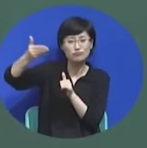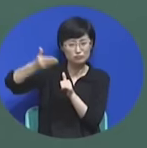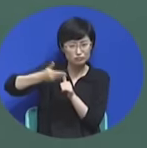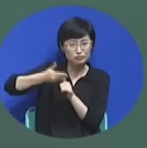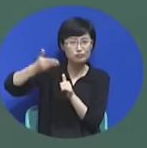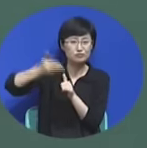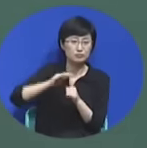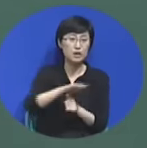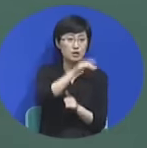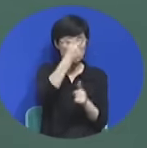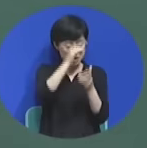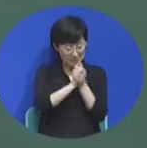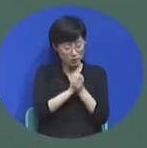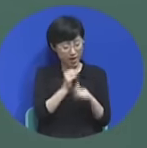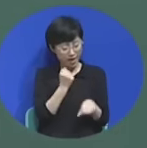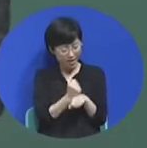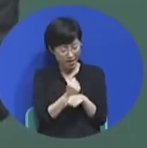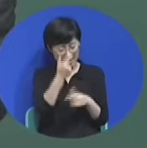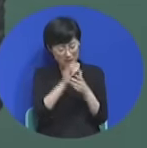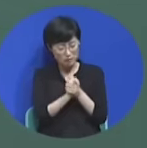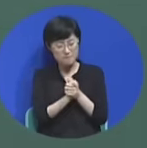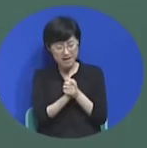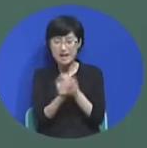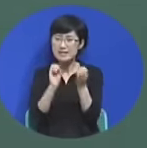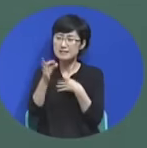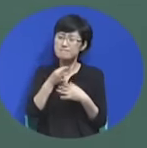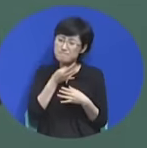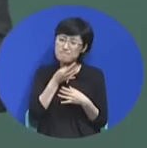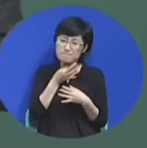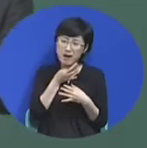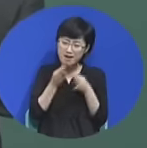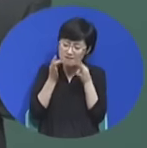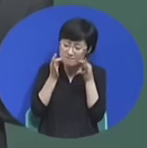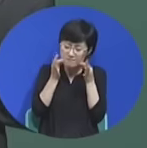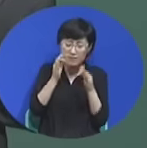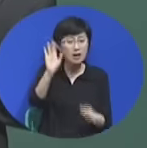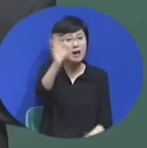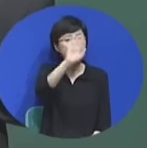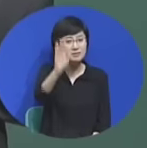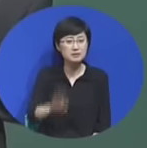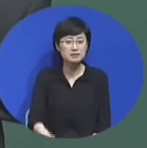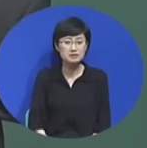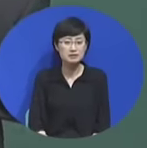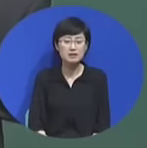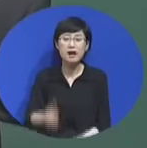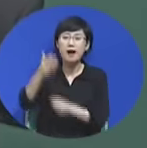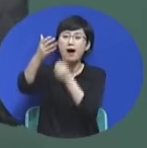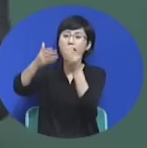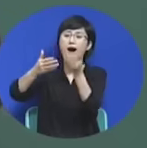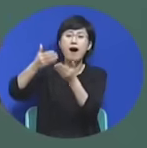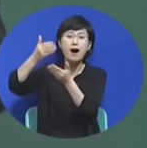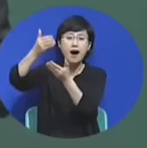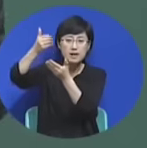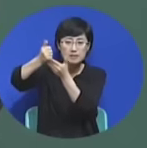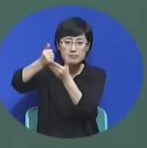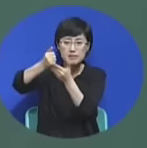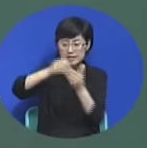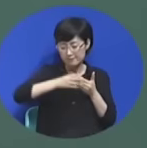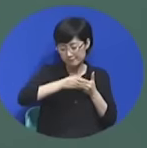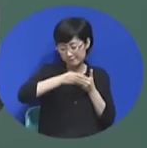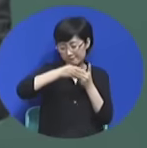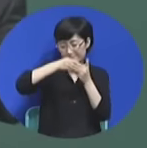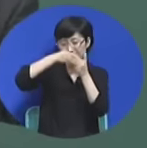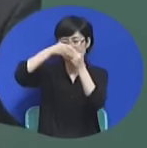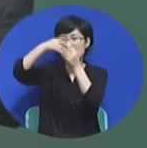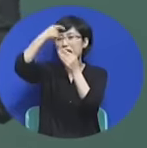是圣灵他自己来结出果子. 기도해야지. 我应该去祷告. 응답받아야지. 我要蒙应允. 아니라니까요. 不是这样. 하나님이 여러분을 기도 속으로 몰고